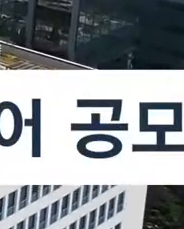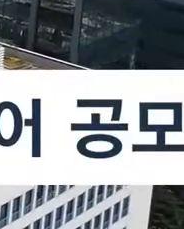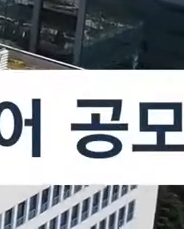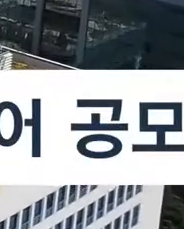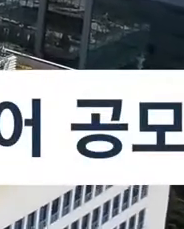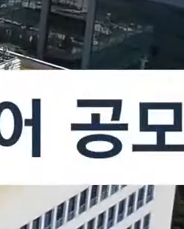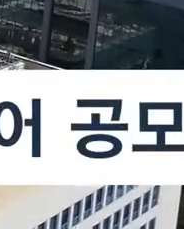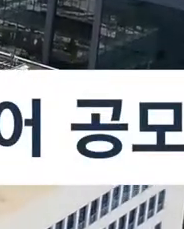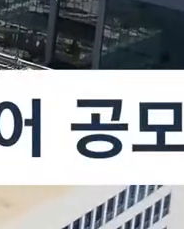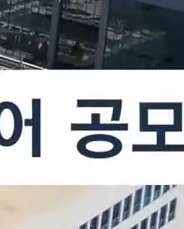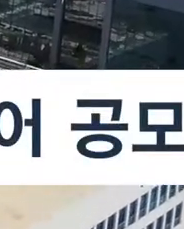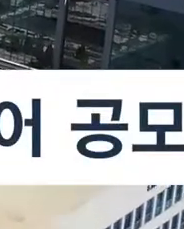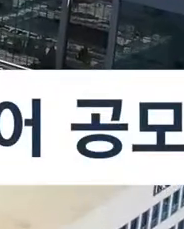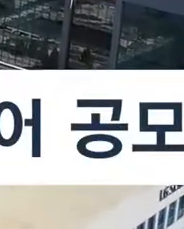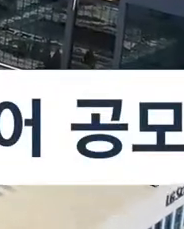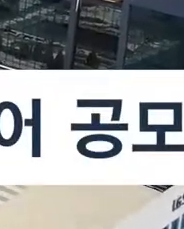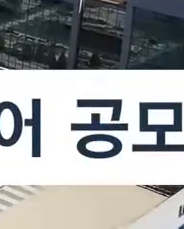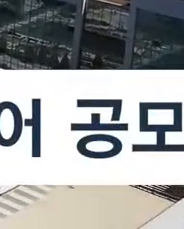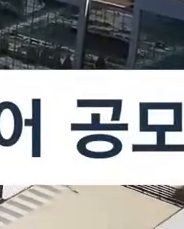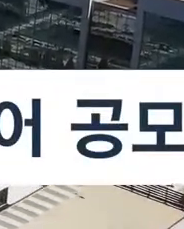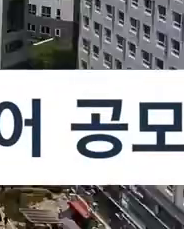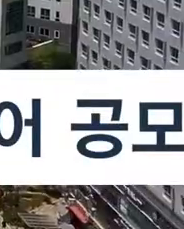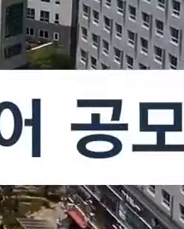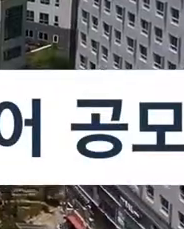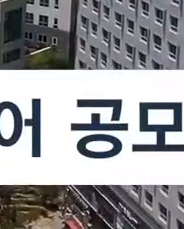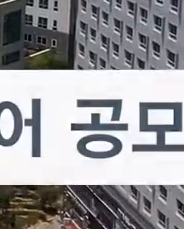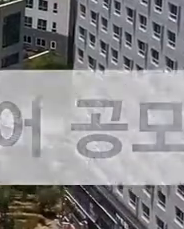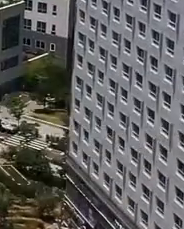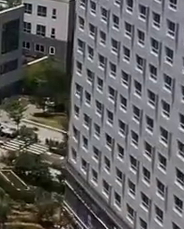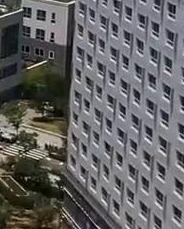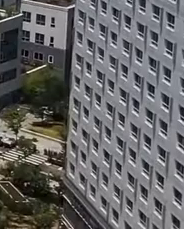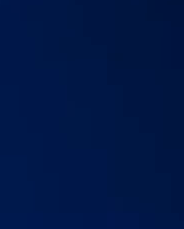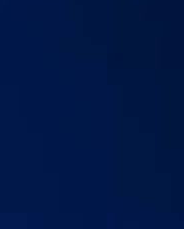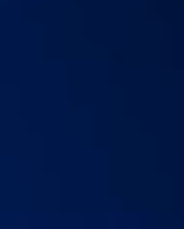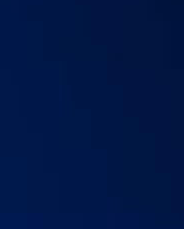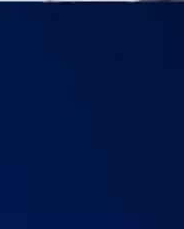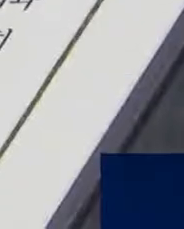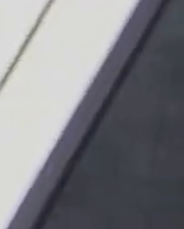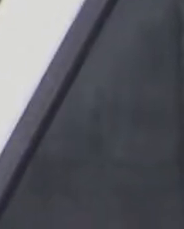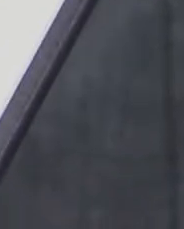강서구가 오는 6월 30일까지 구정발전 아이디어를 공모합니다.